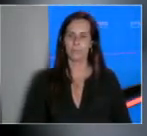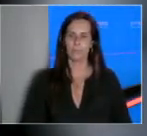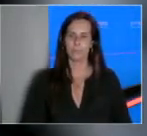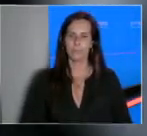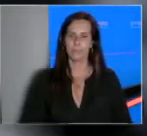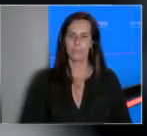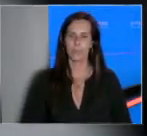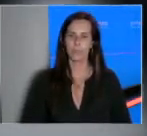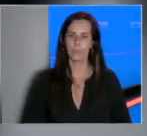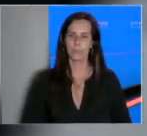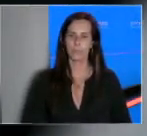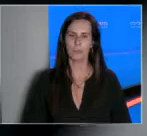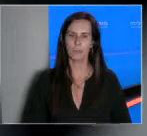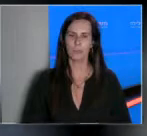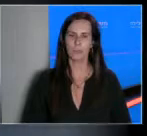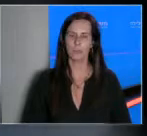שלנו.